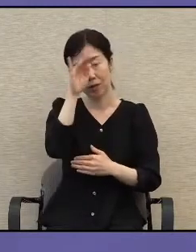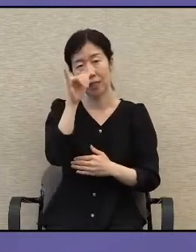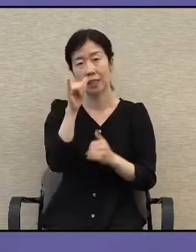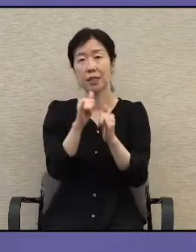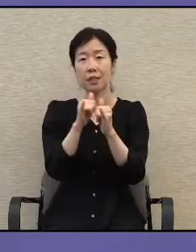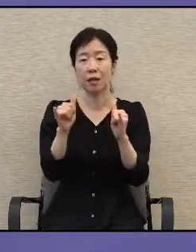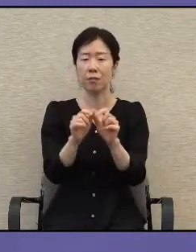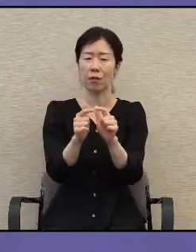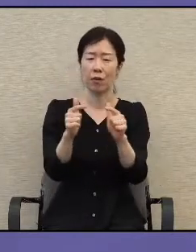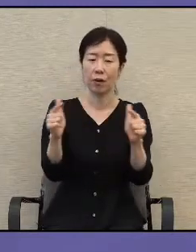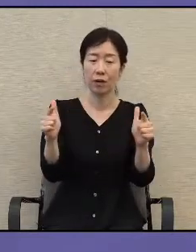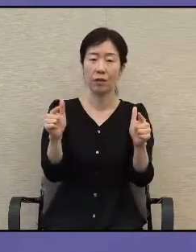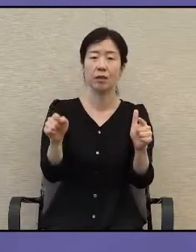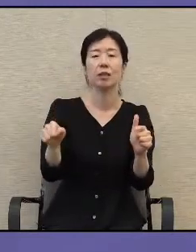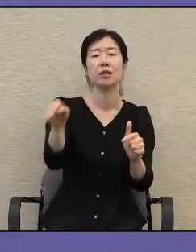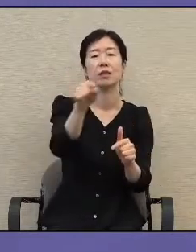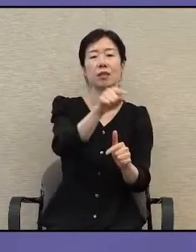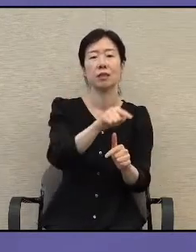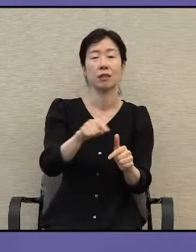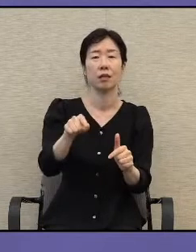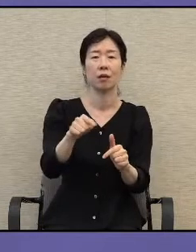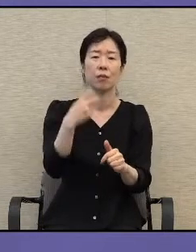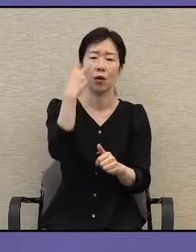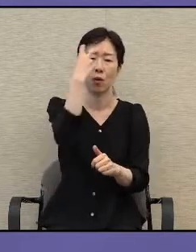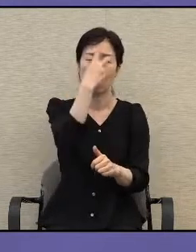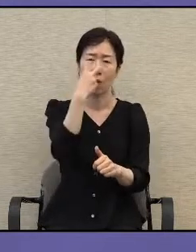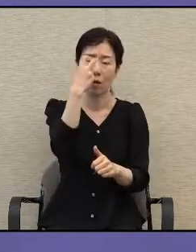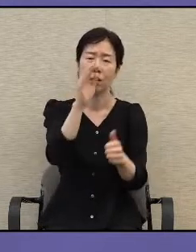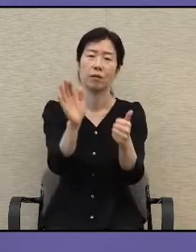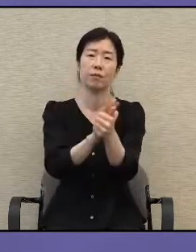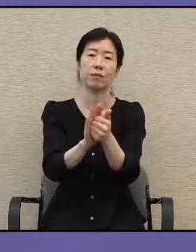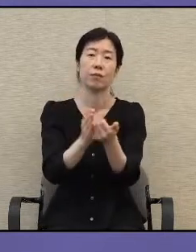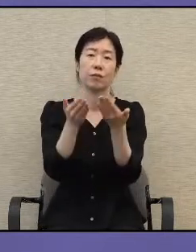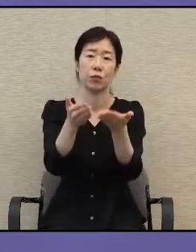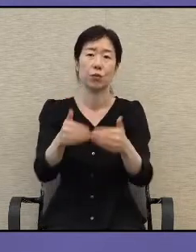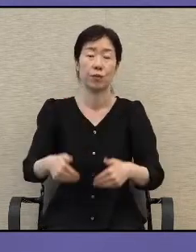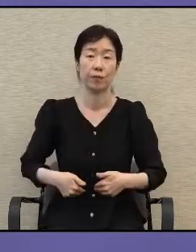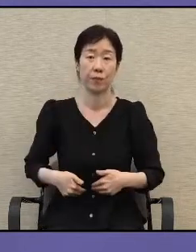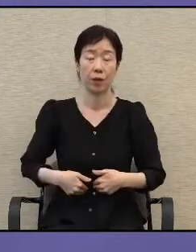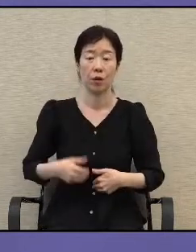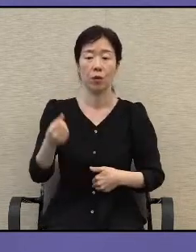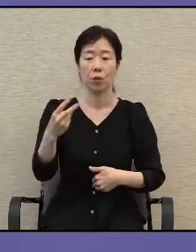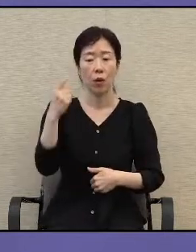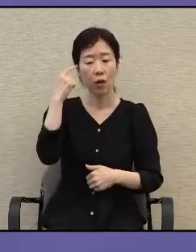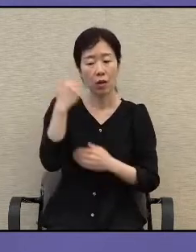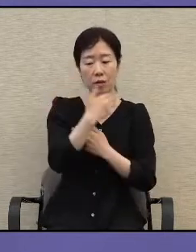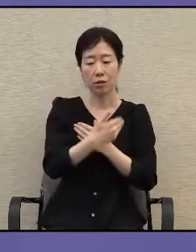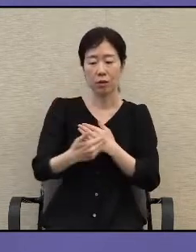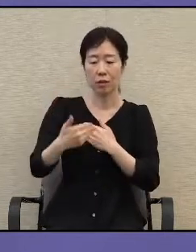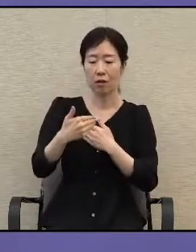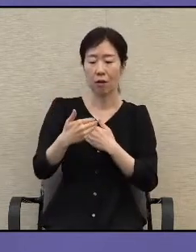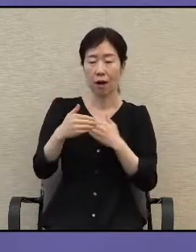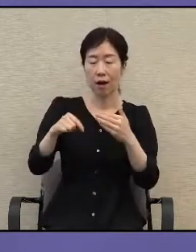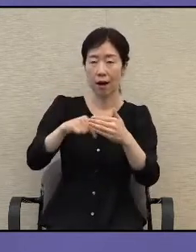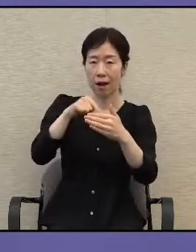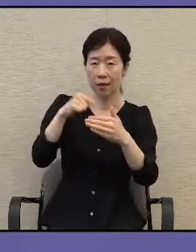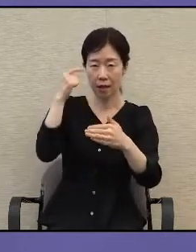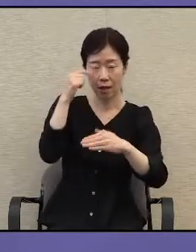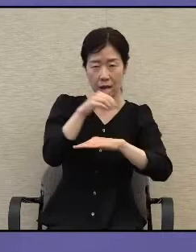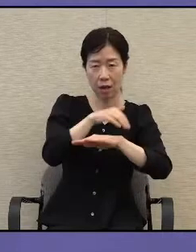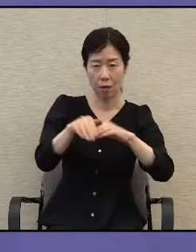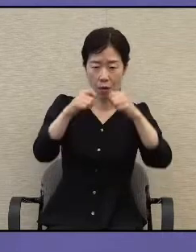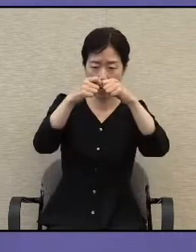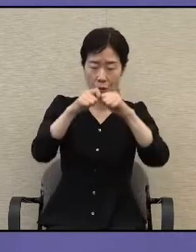이제 주목해야 될 부분이고요. 따라서 지역사회 정신건강의 내실화가 필요한 부분인데요. 따라서 생애 주기별로 이런